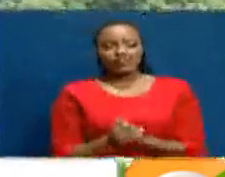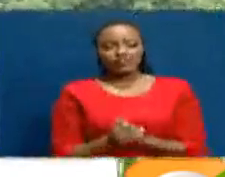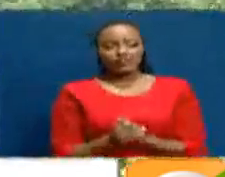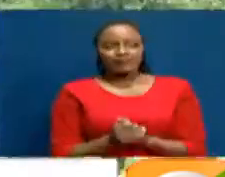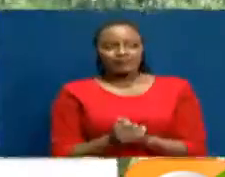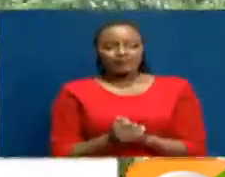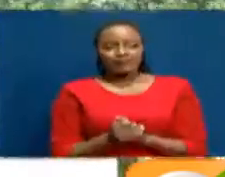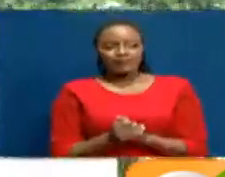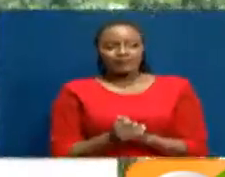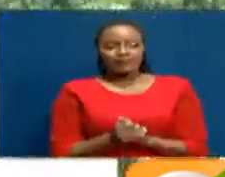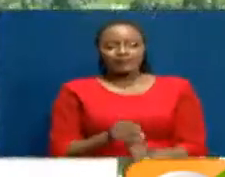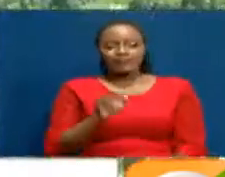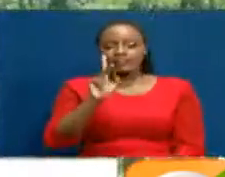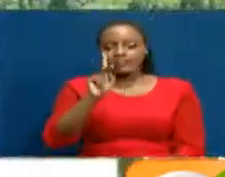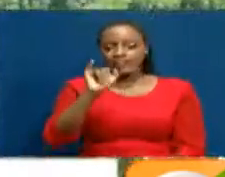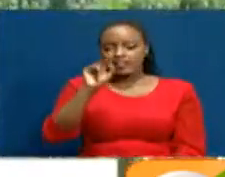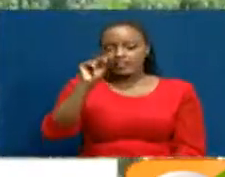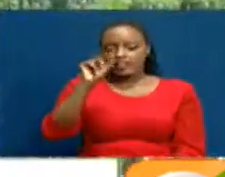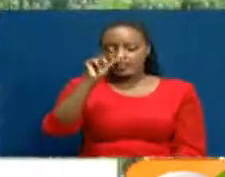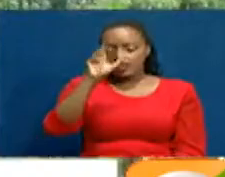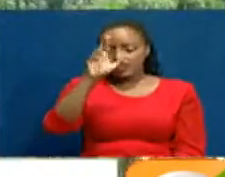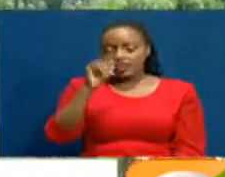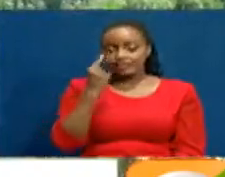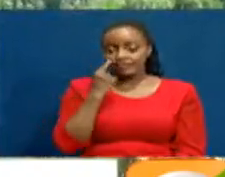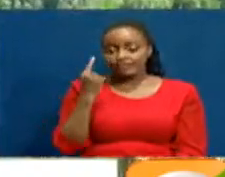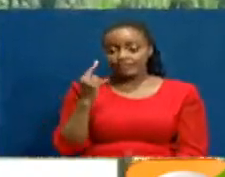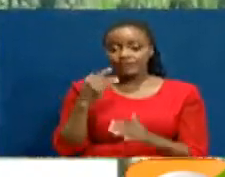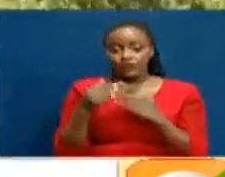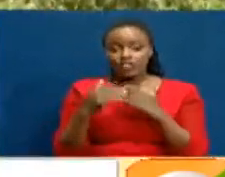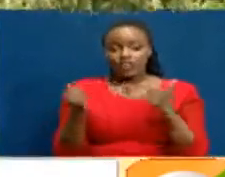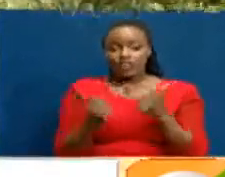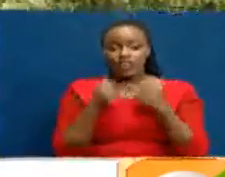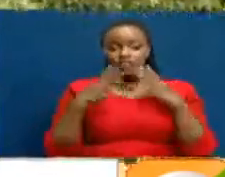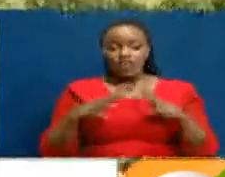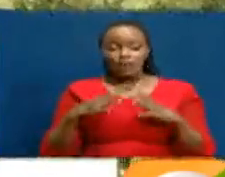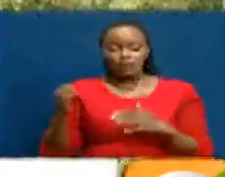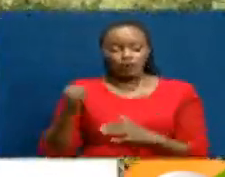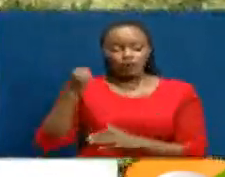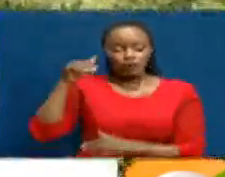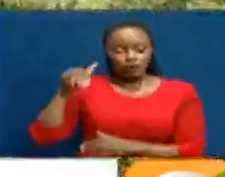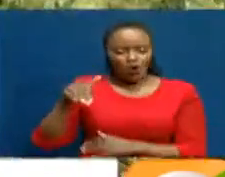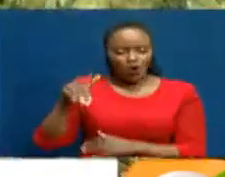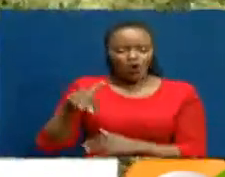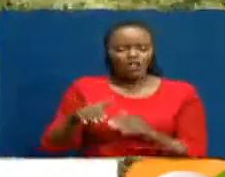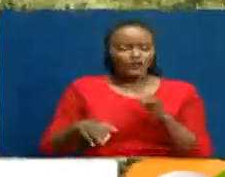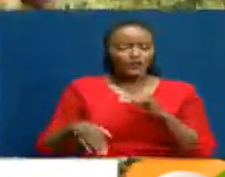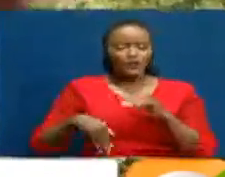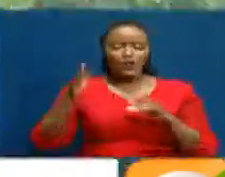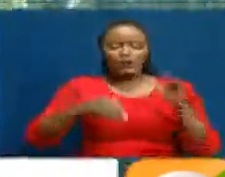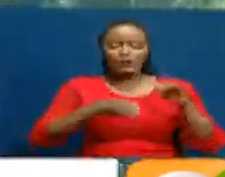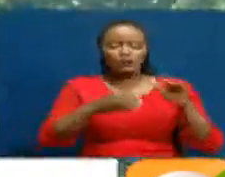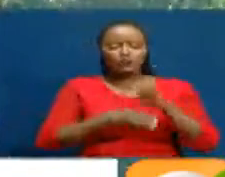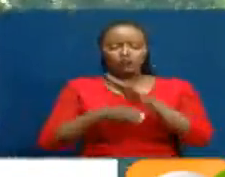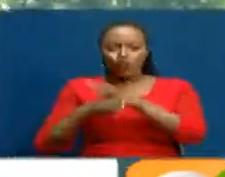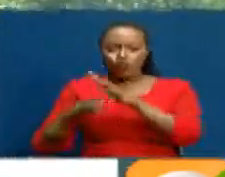Mandhari katika kijiji cha Kingly, kaunti ya Kisumu, ni kama haya. Wakazi kurauka kufukuza nyani kutoka shambani ni jambo la